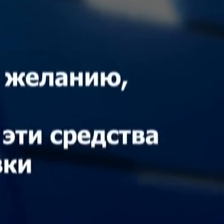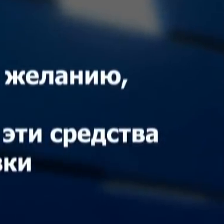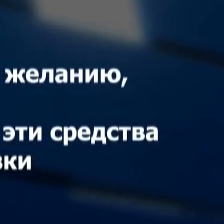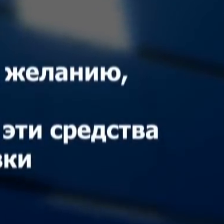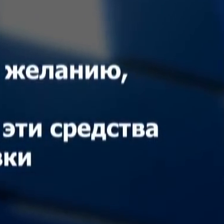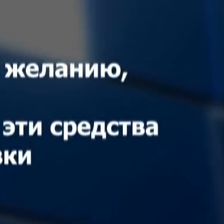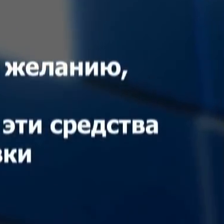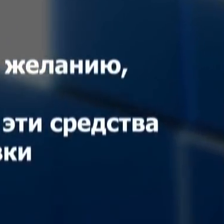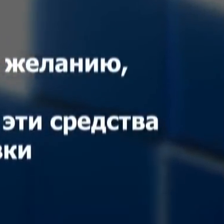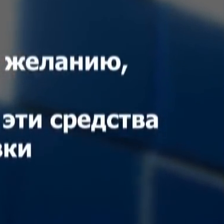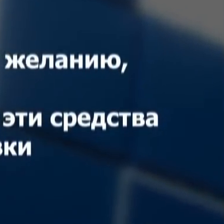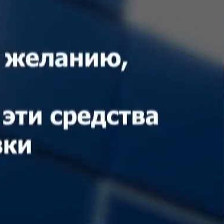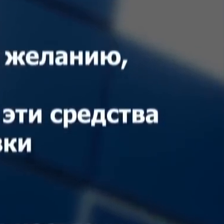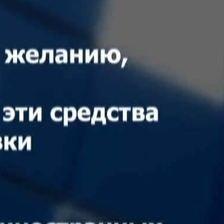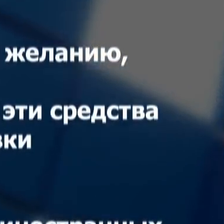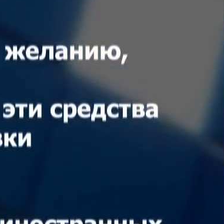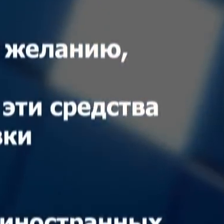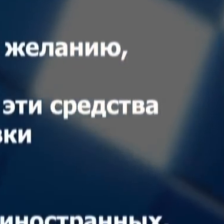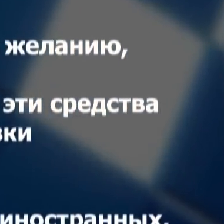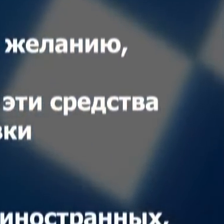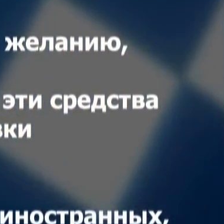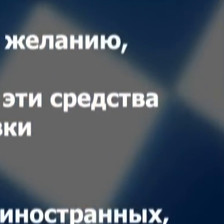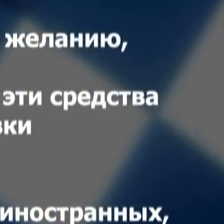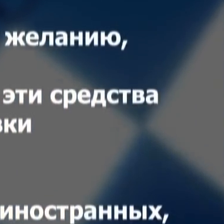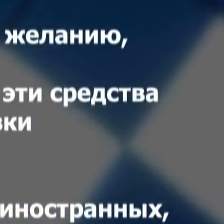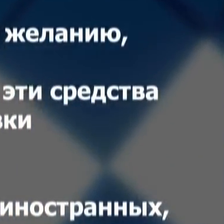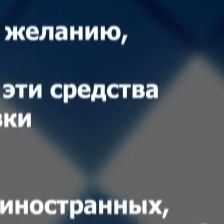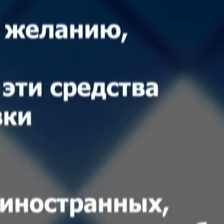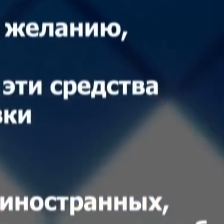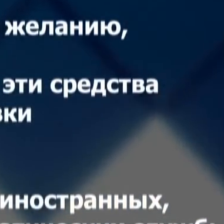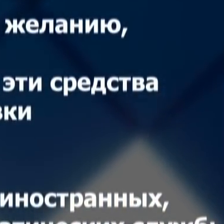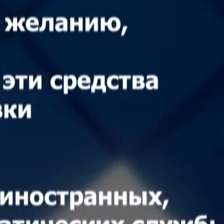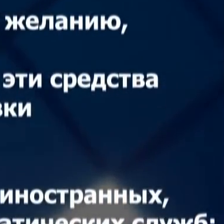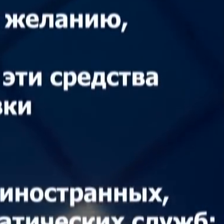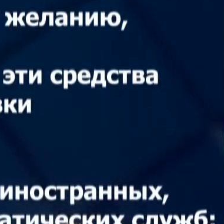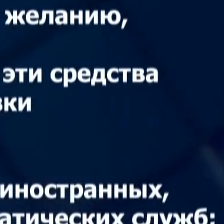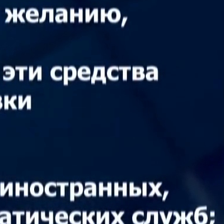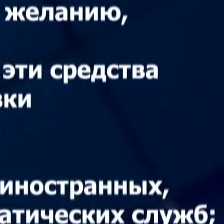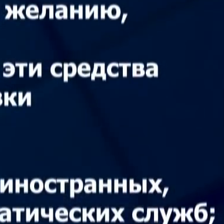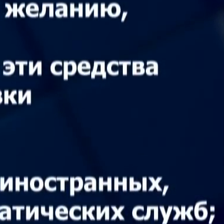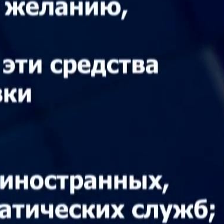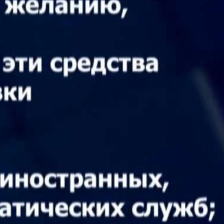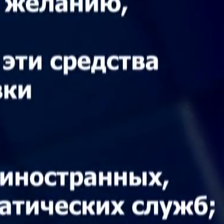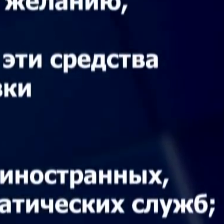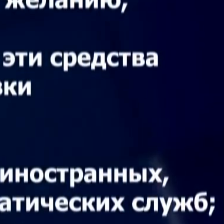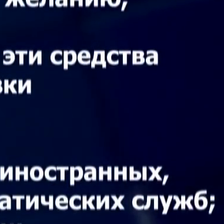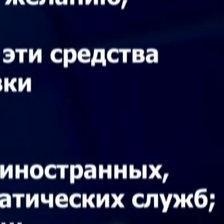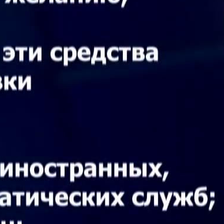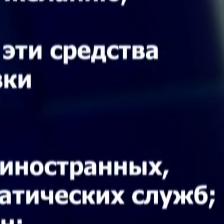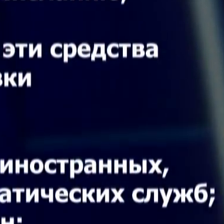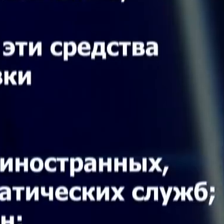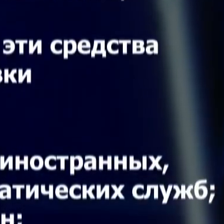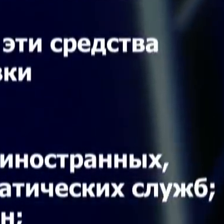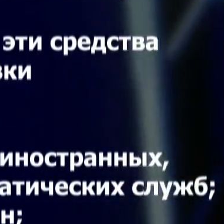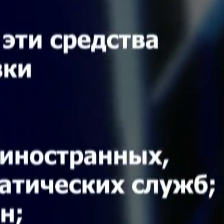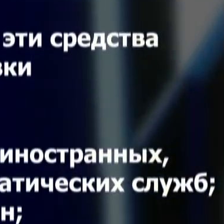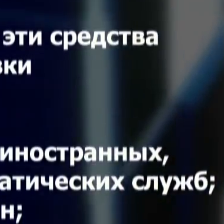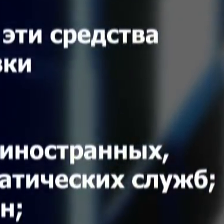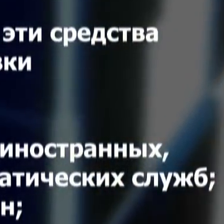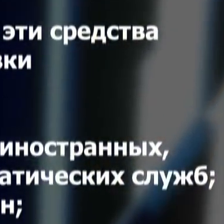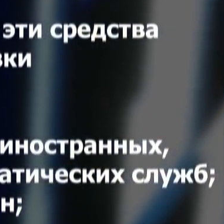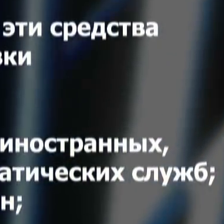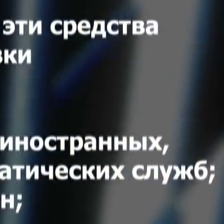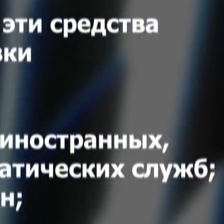а также решать другие вопросы их хоздеятельности. Запрещать увольнение рабочих и служащих служащих по собственному желанию, кроме случаев увольнения